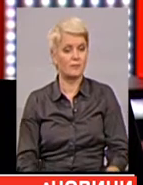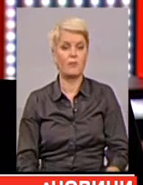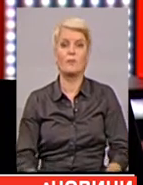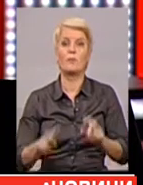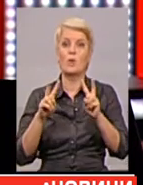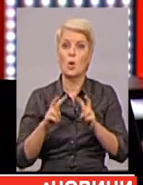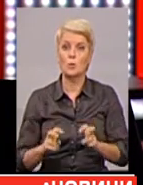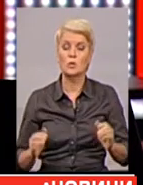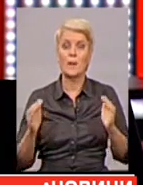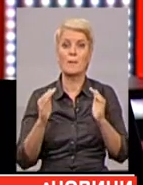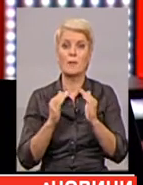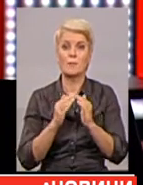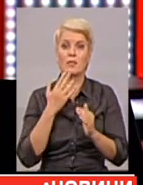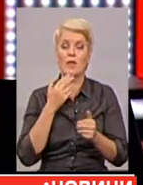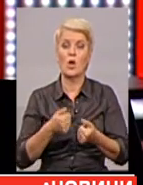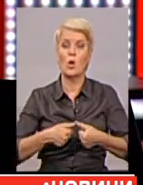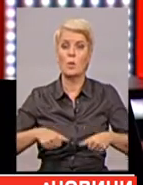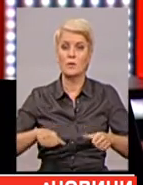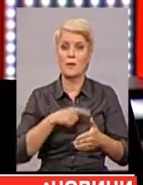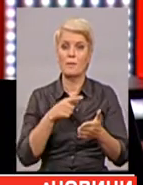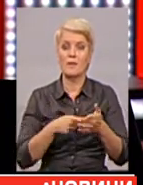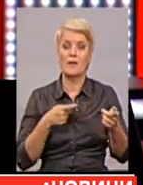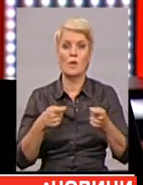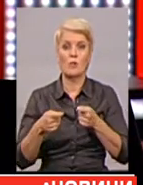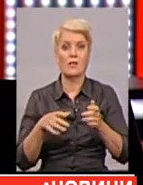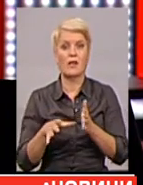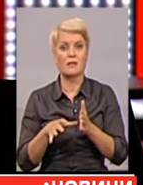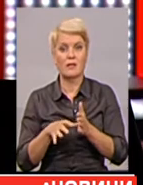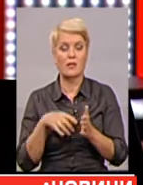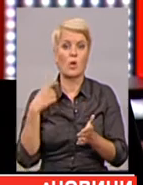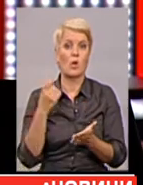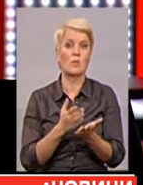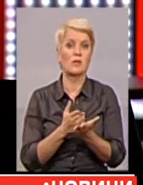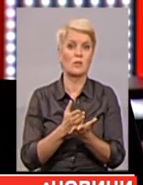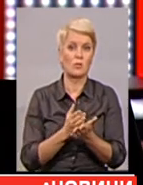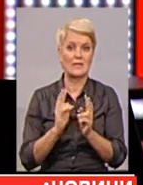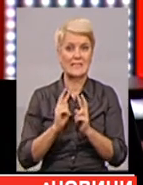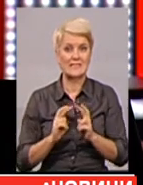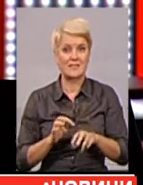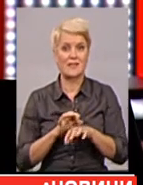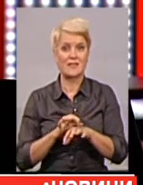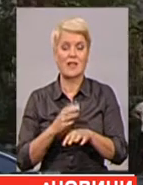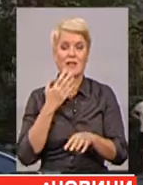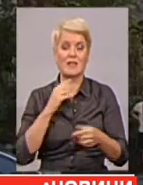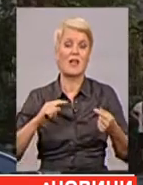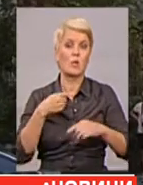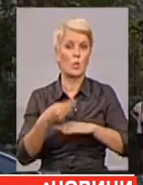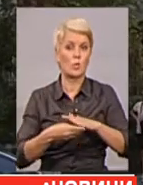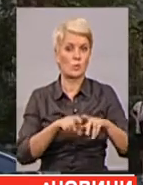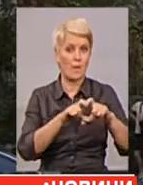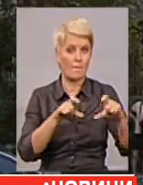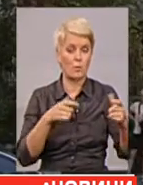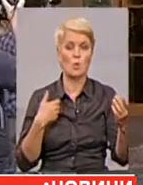Обшуки в приміщенні Національної комісії з питань регулювання енергетики та комунальних послуг. Слідство, що його веде Національне антикорупційне бюро,